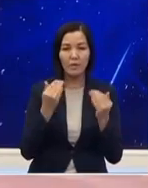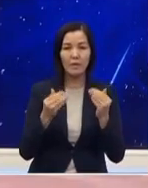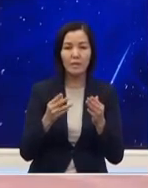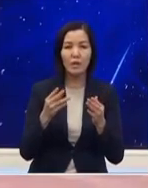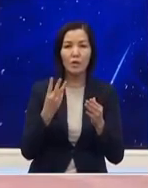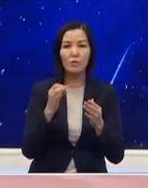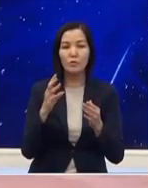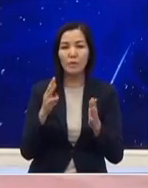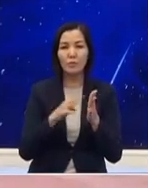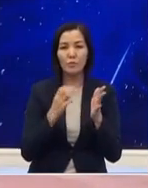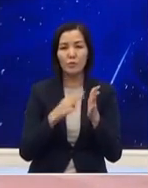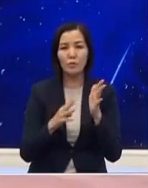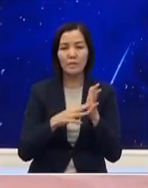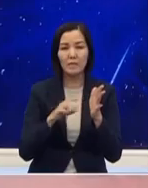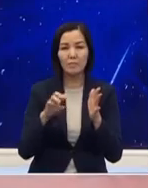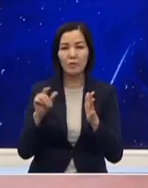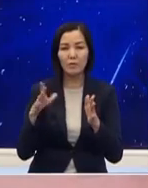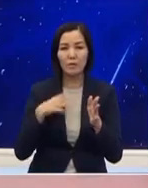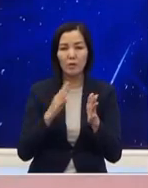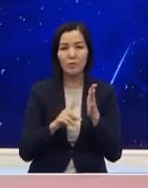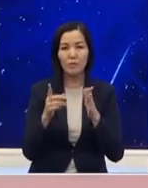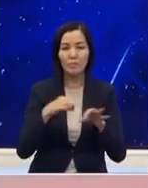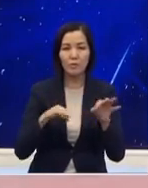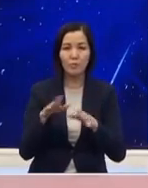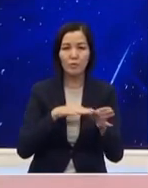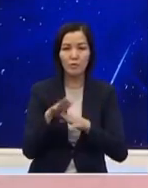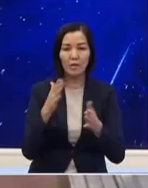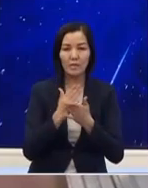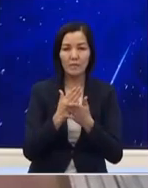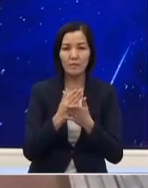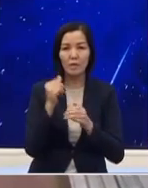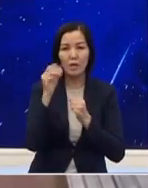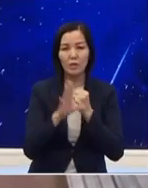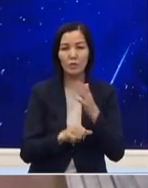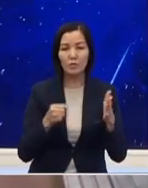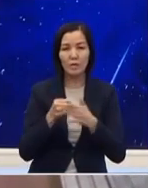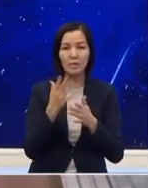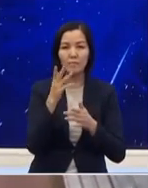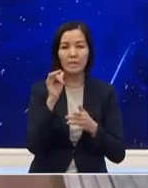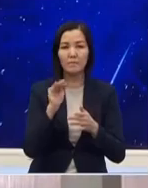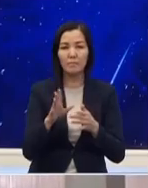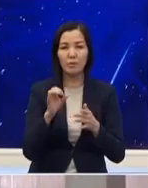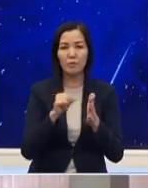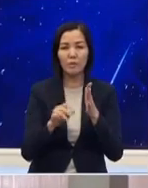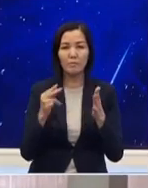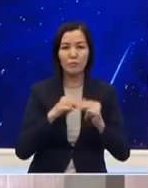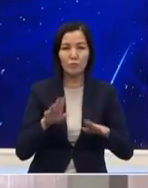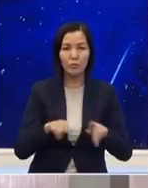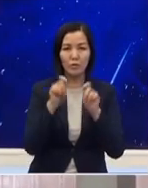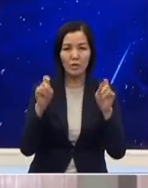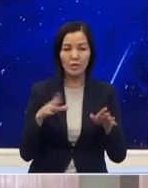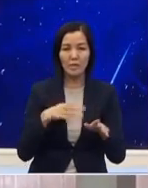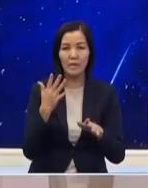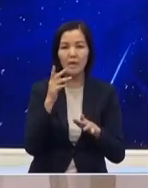құны 3 миллиард 958 миллион теңге болатын 91 жоба жүзеге асырылып жатыр. Жыл соңына дейін 5560 жаңа жұмыс орны